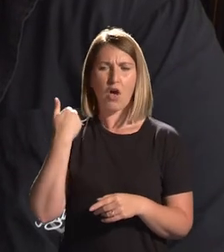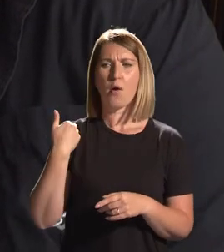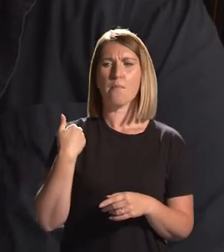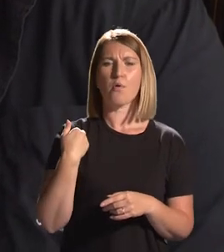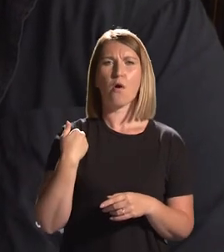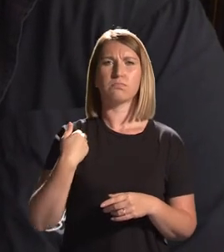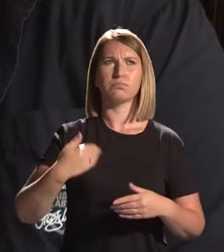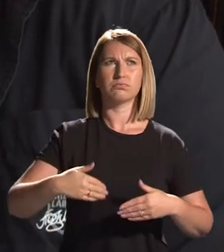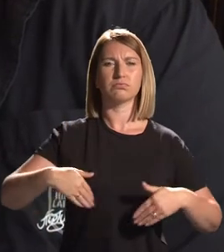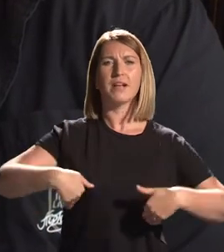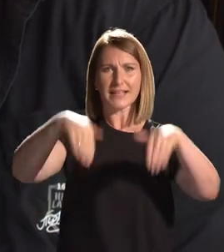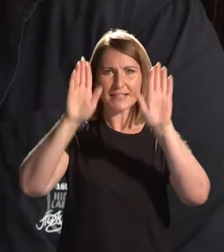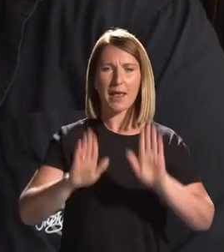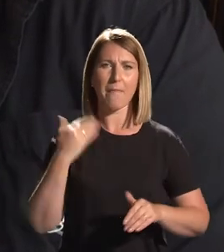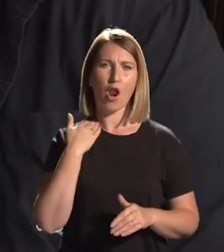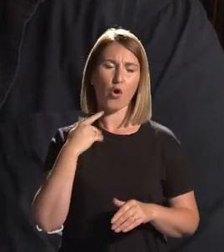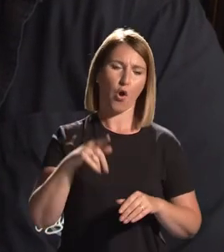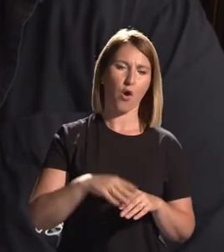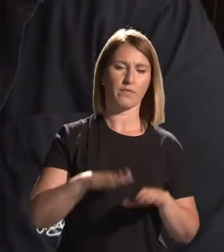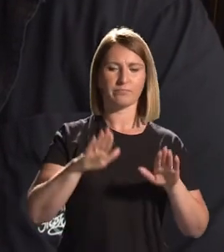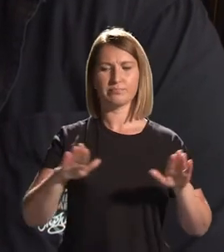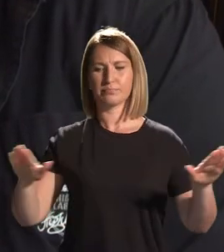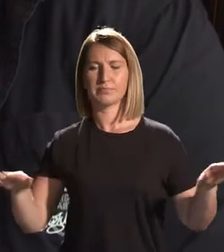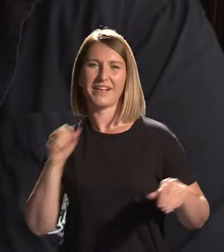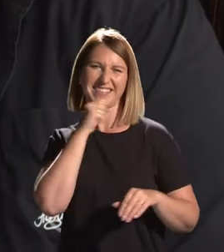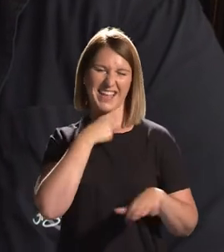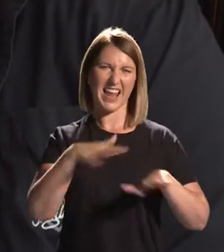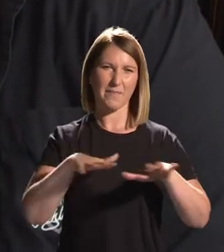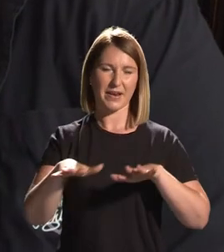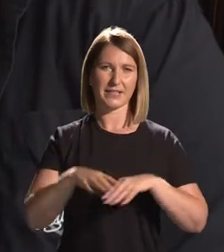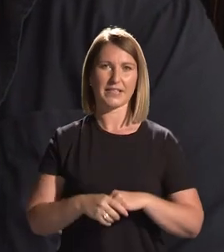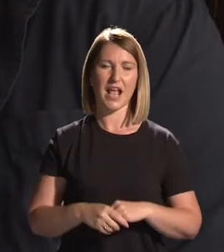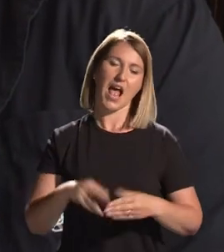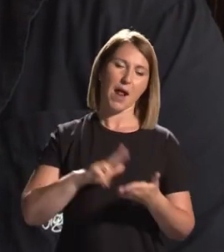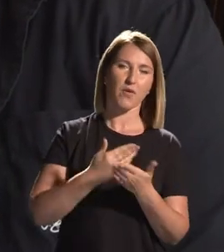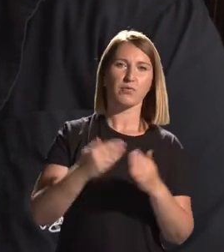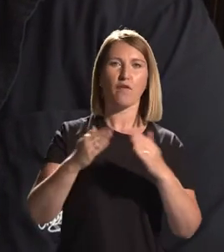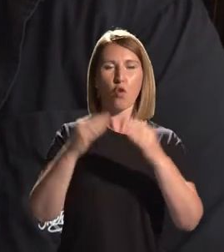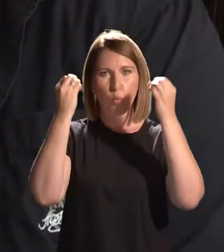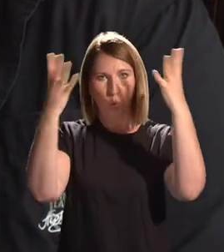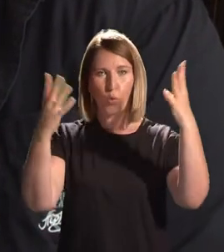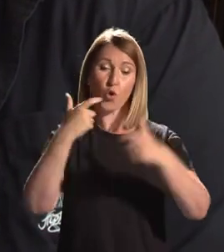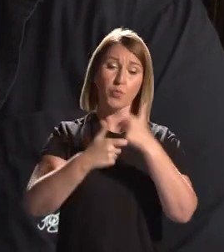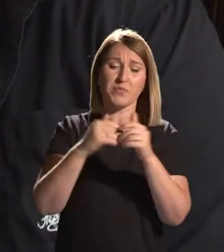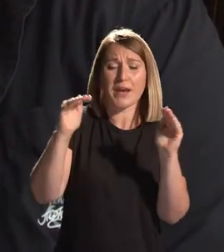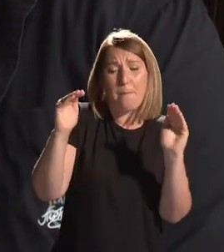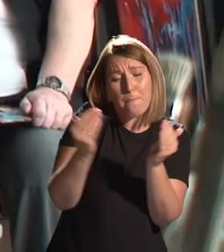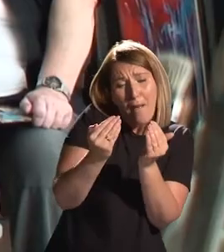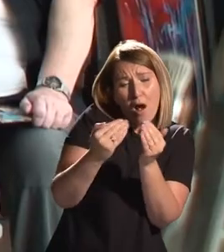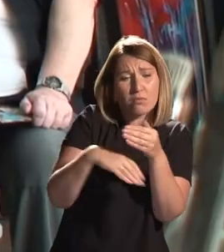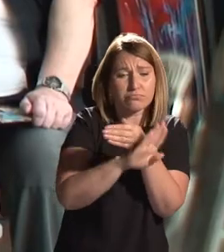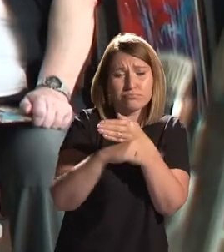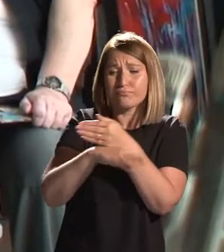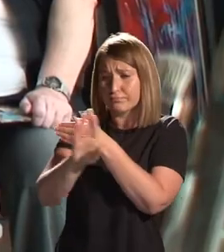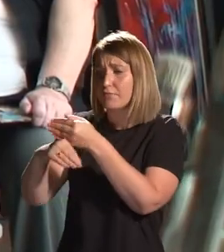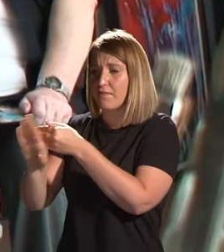dały, bo czy pamiętasz, jak ty siedziałeś na Bohaterów i w Domu Kultury robiliśmy takie małe wystawki, jak, no,